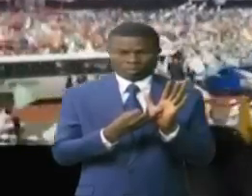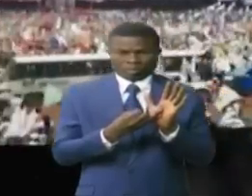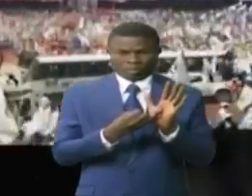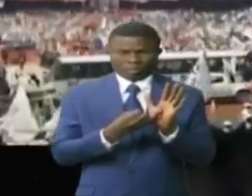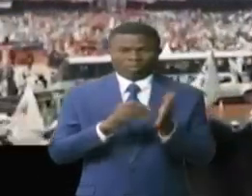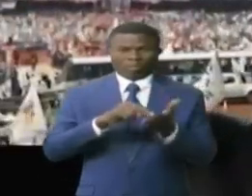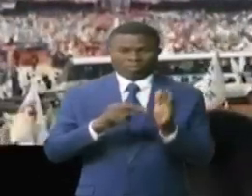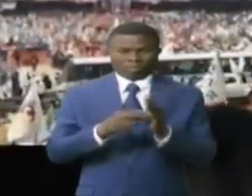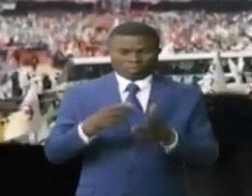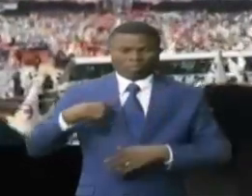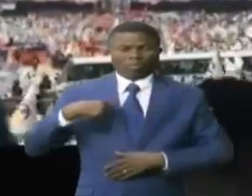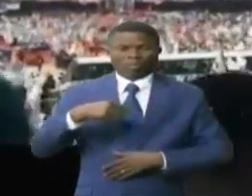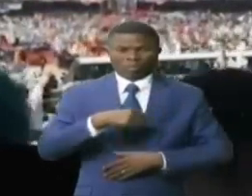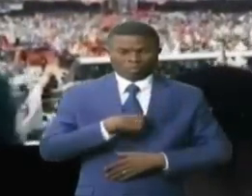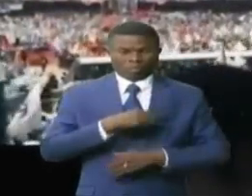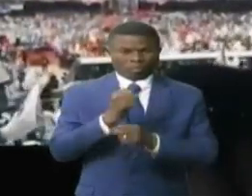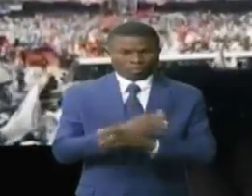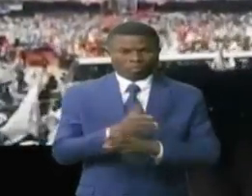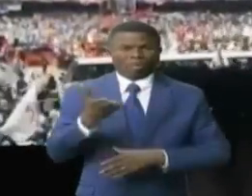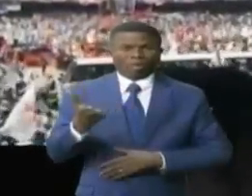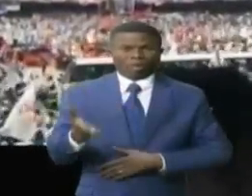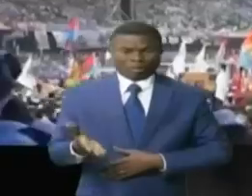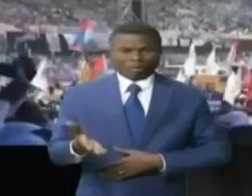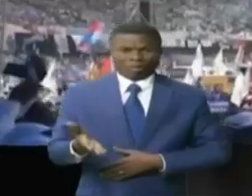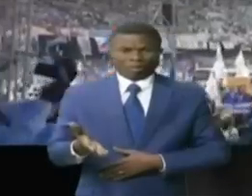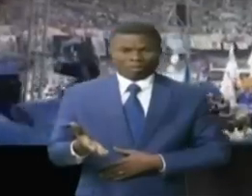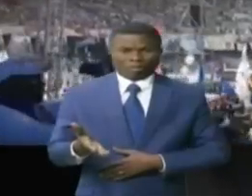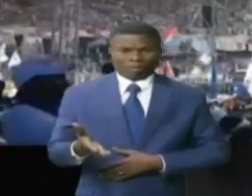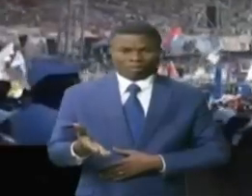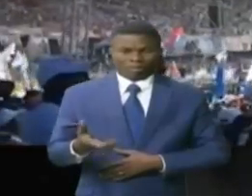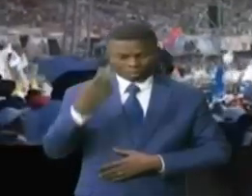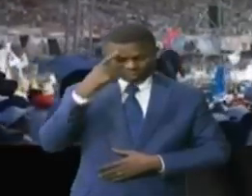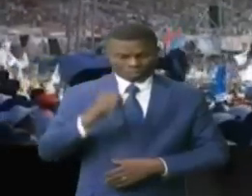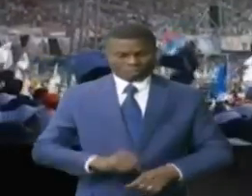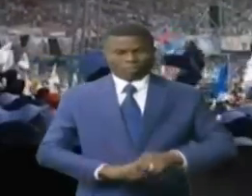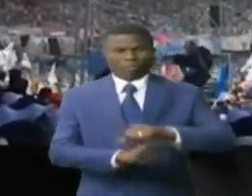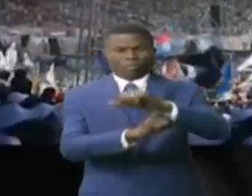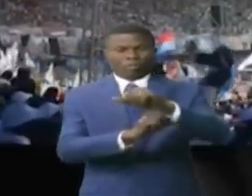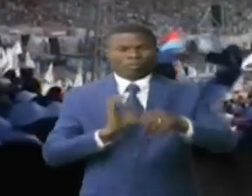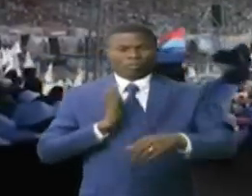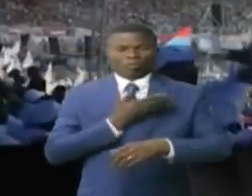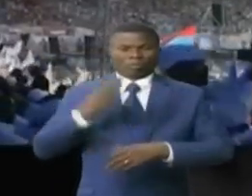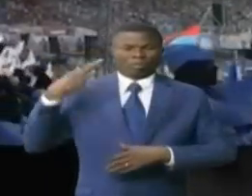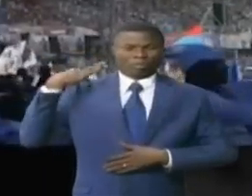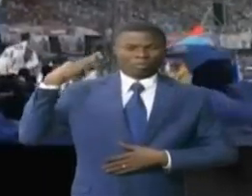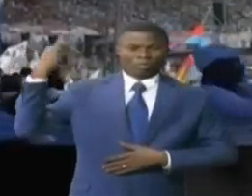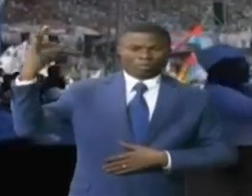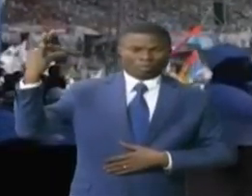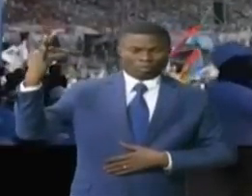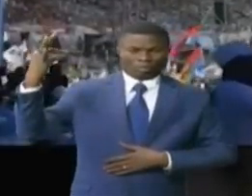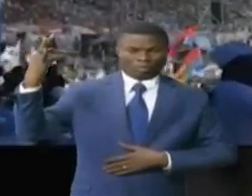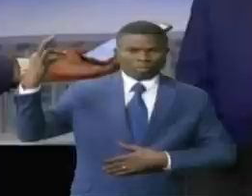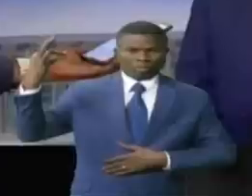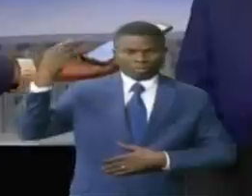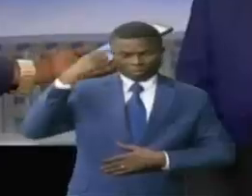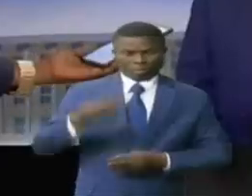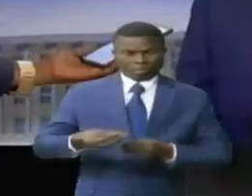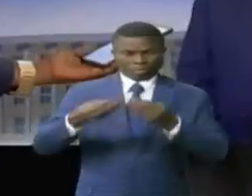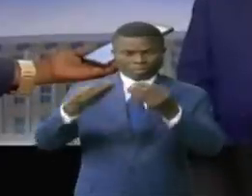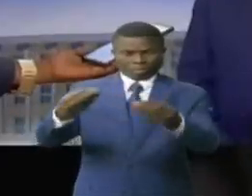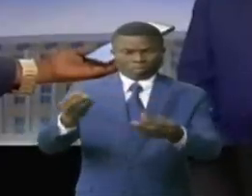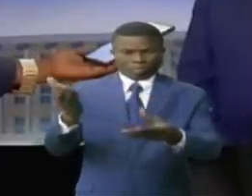Donc nous, nous sommes prêts à accompagner notre candidat lors du dépôt de